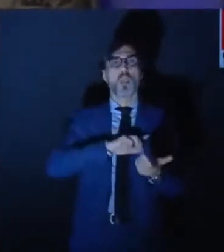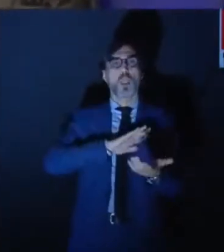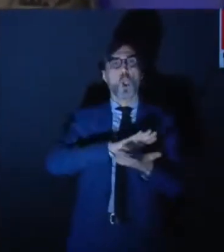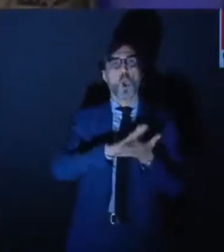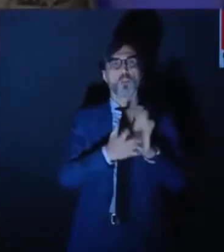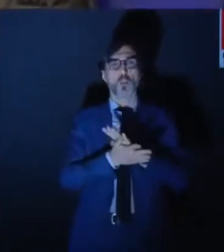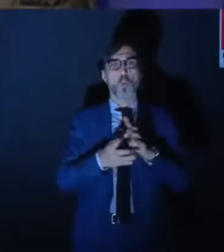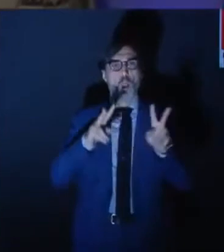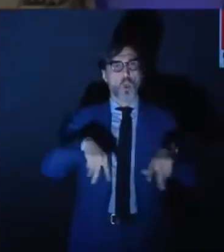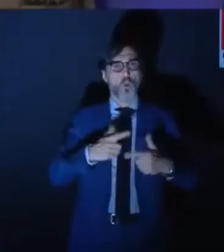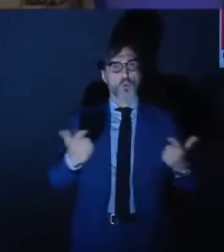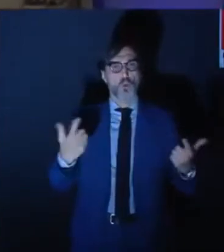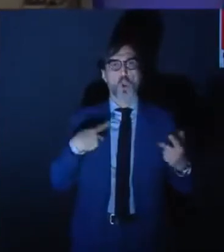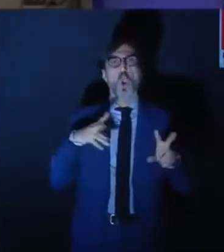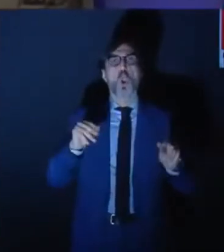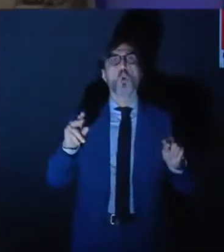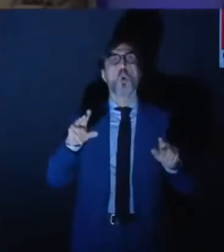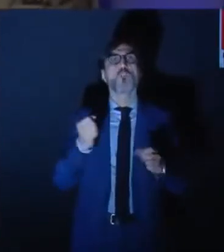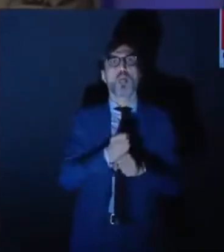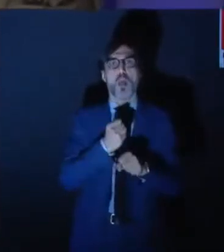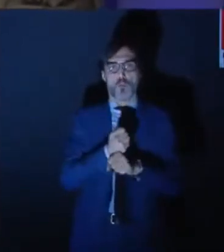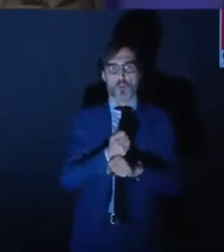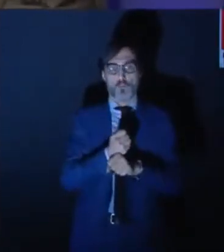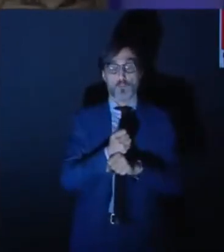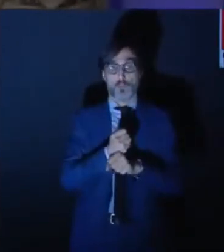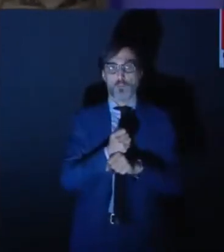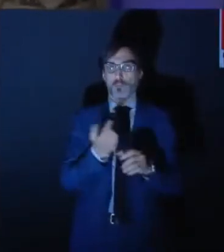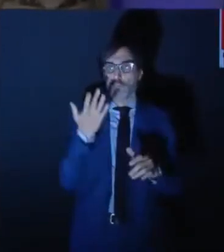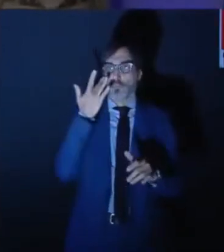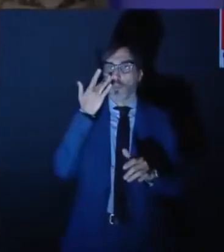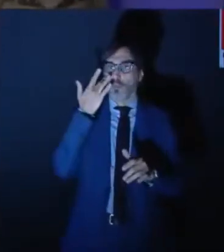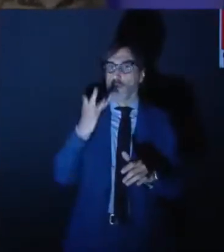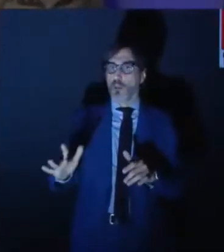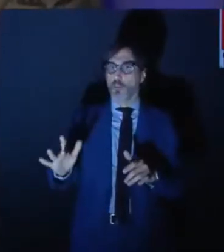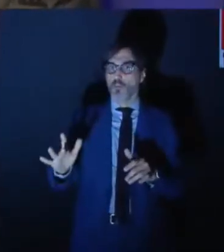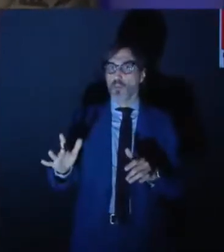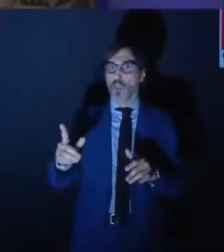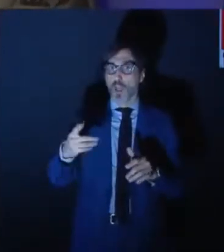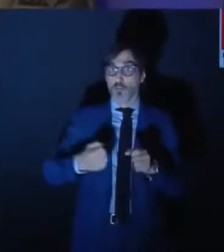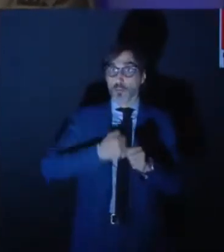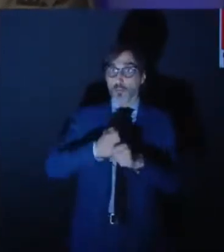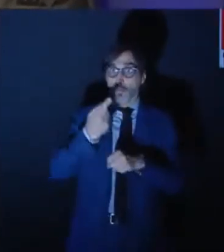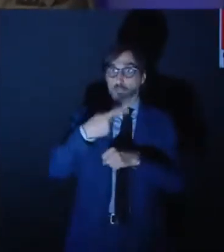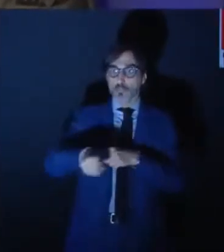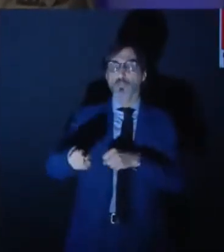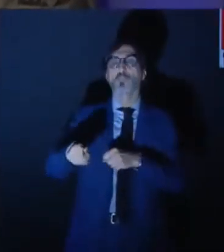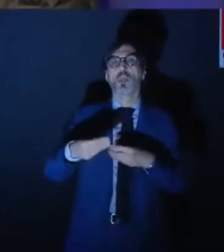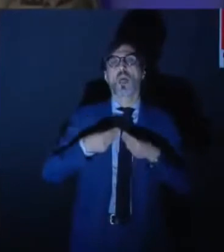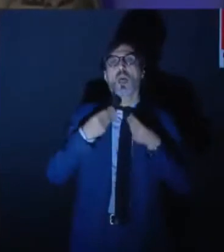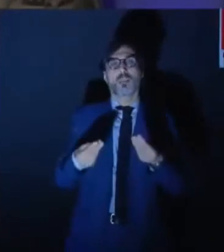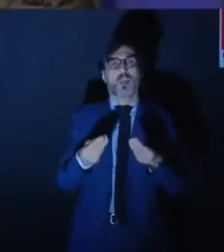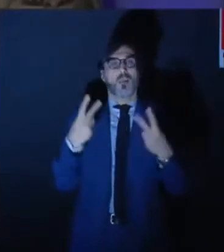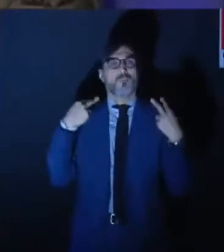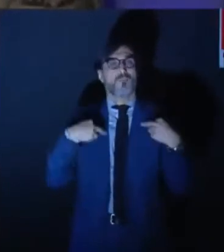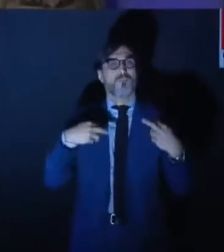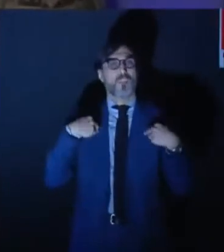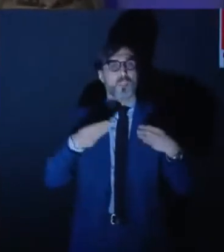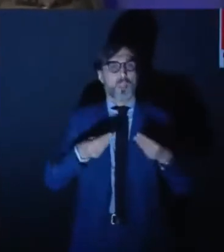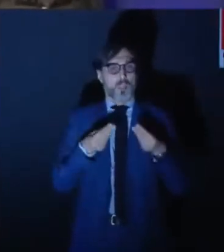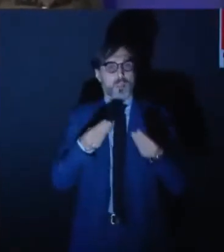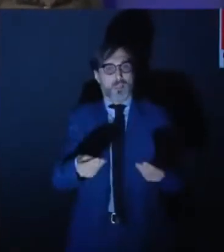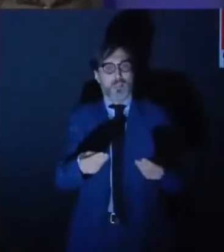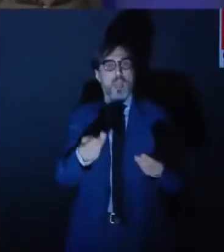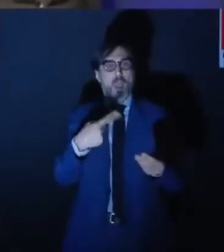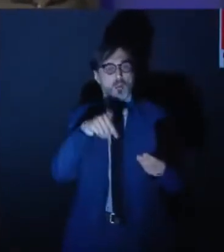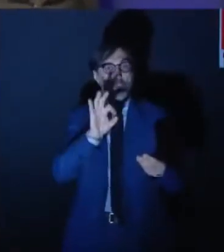controllo delle nuove figure lavorative con semplicità questo racconto ritaglia un frammento di vita facendo di esso il